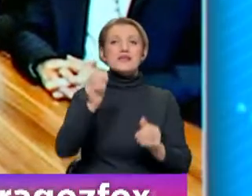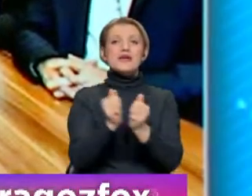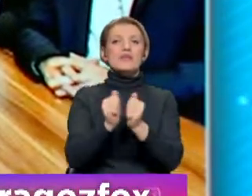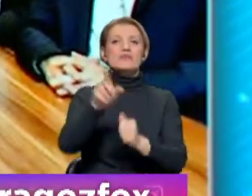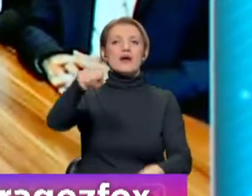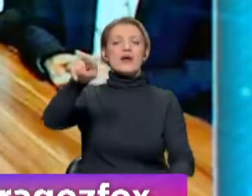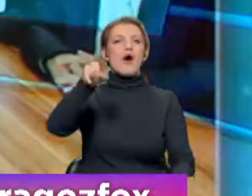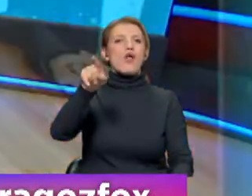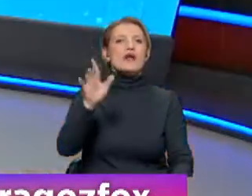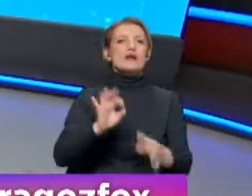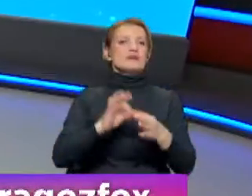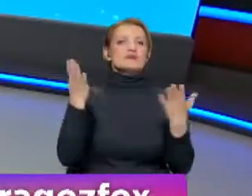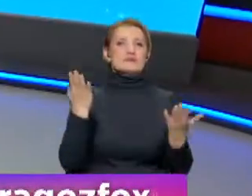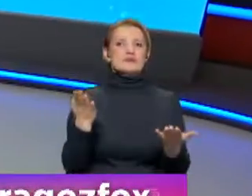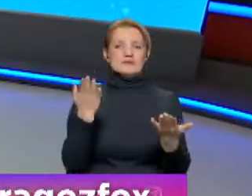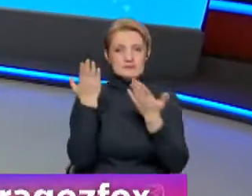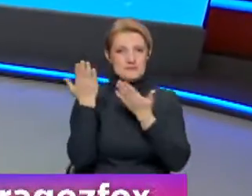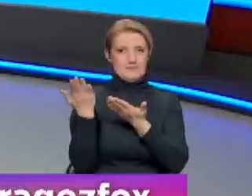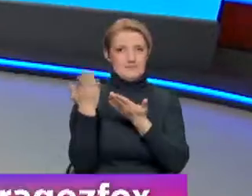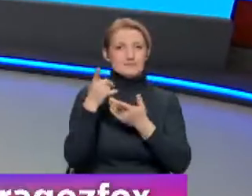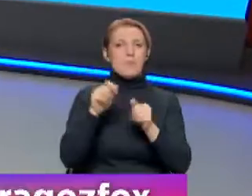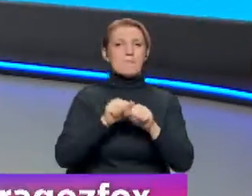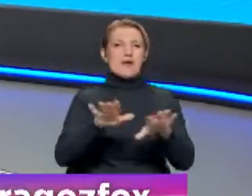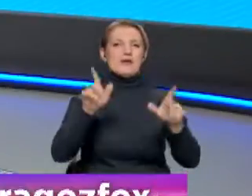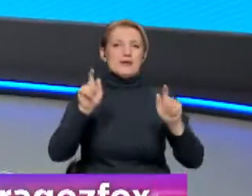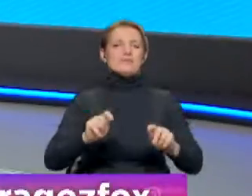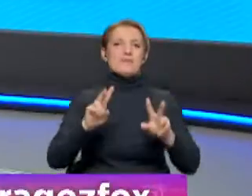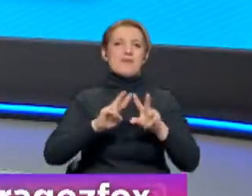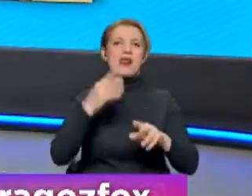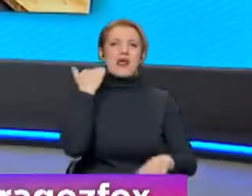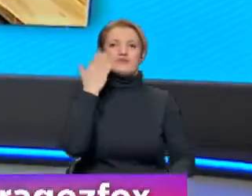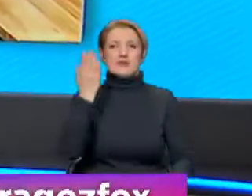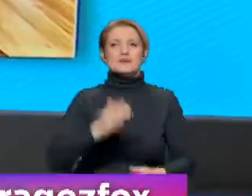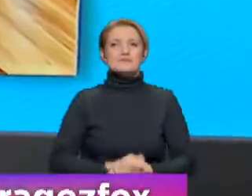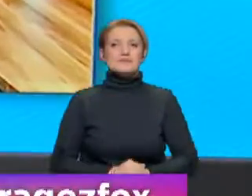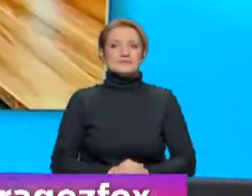yanındakiler? Onlar nasıl? İşte bu paylaşımı yaptı Meral Akşener'de.